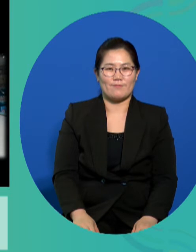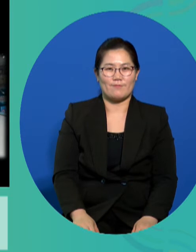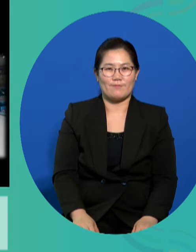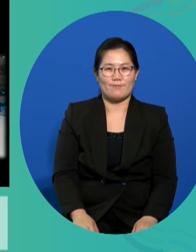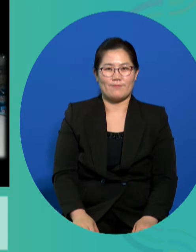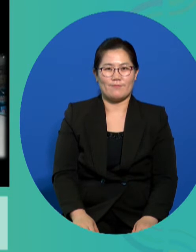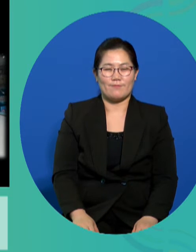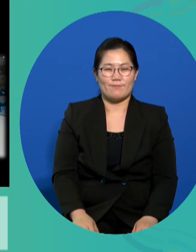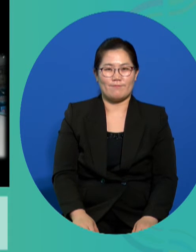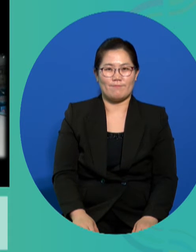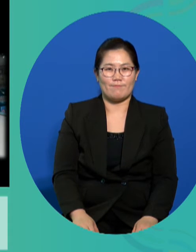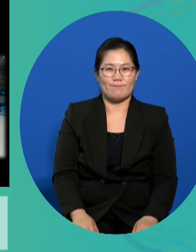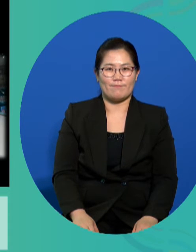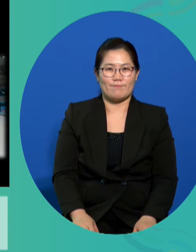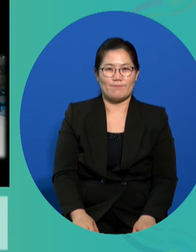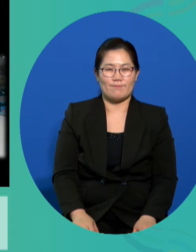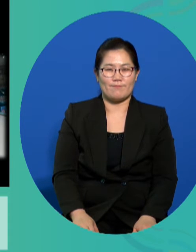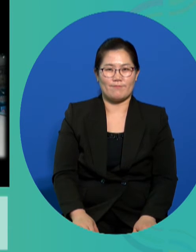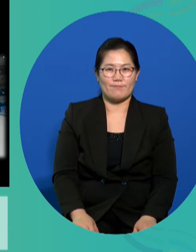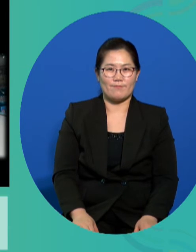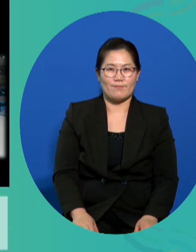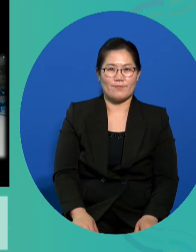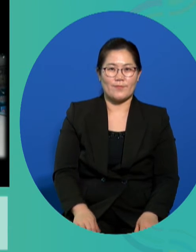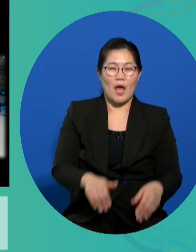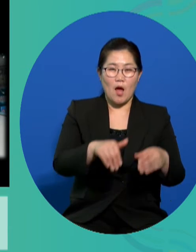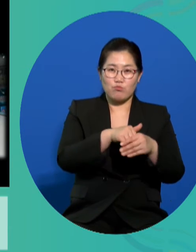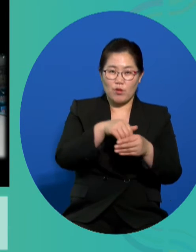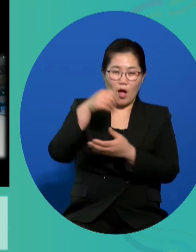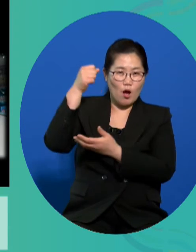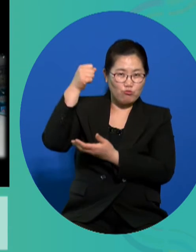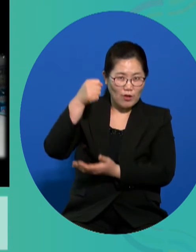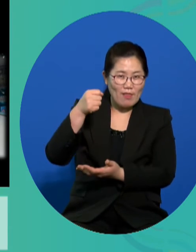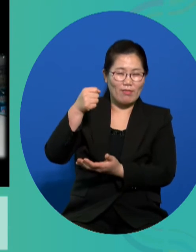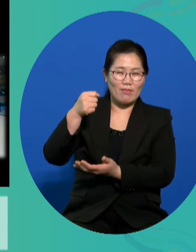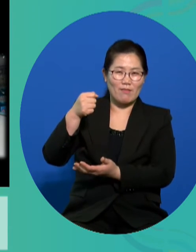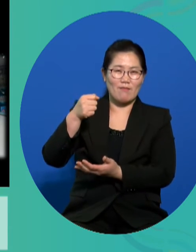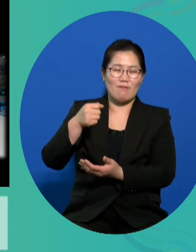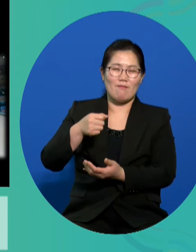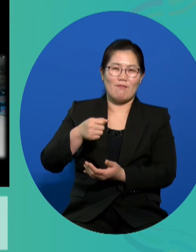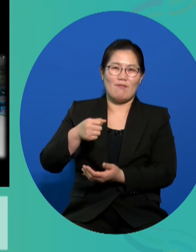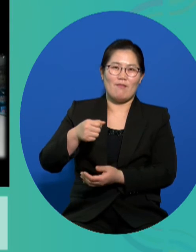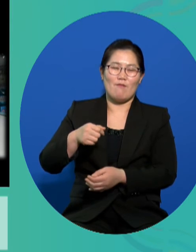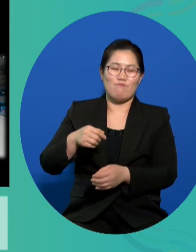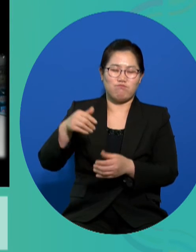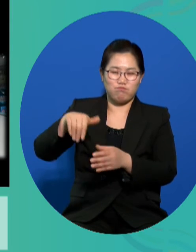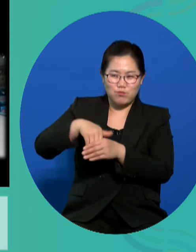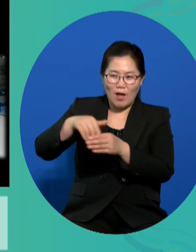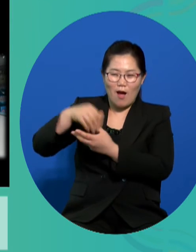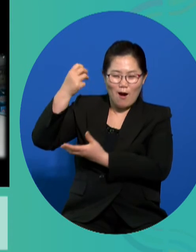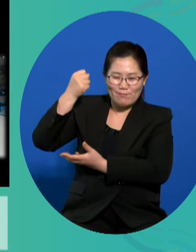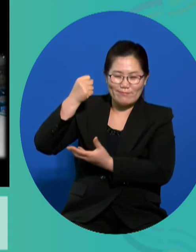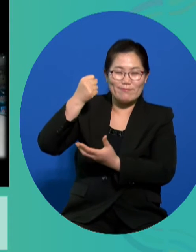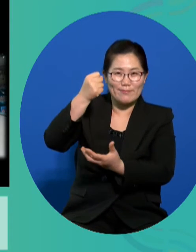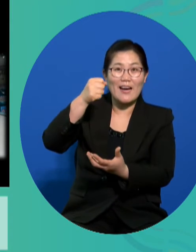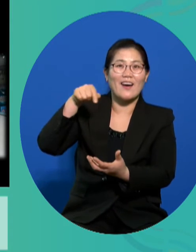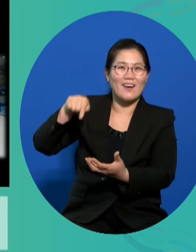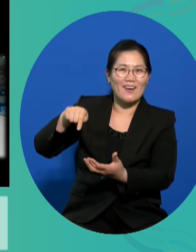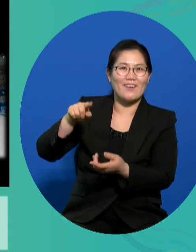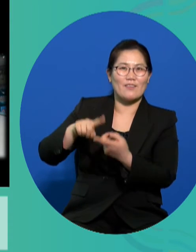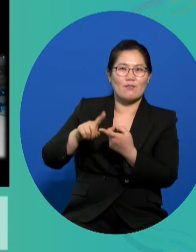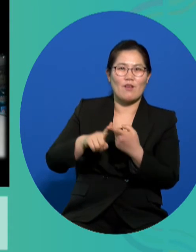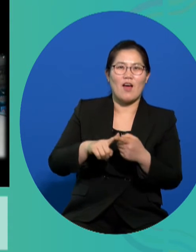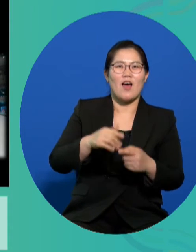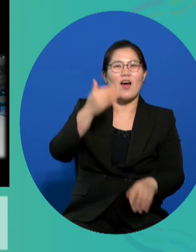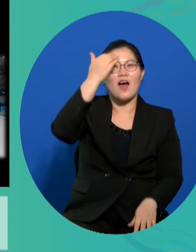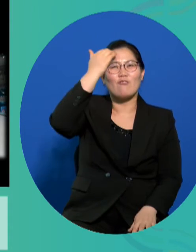이제 이런 뭐 프로그램의 문화유산이라는 측면에서 우리 패럴림픽에 우리나라 역사상 최초로 금메달